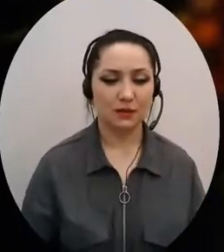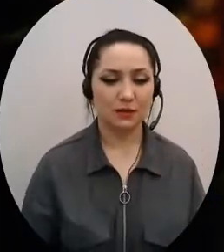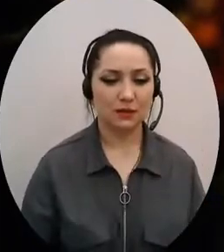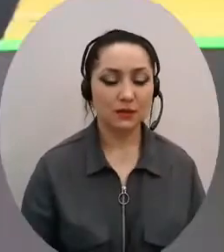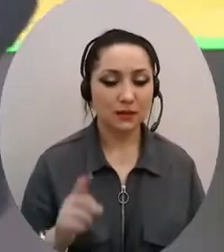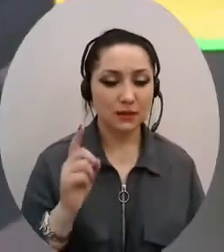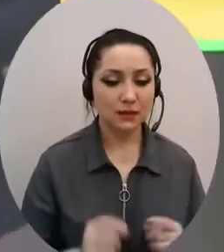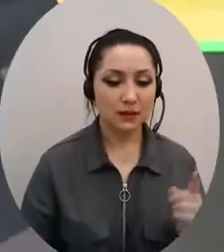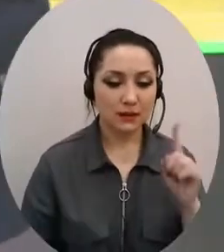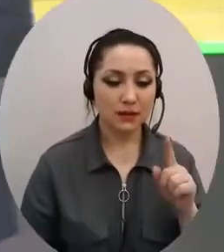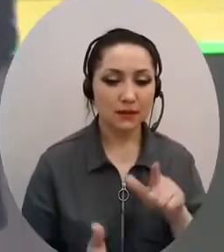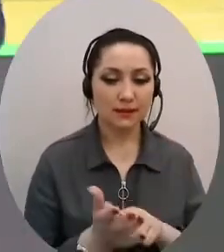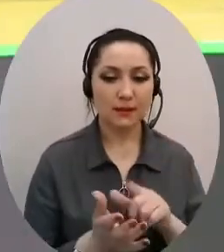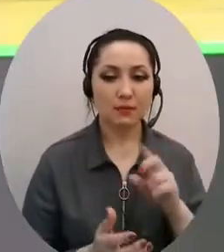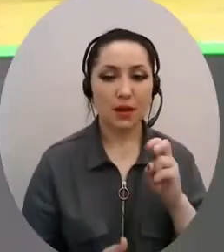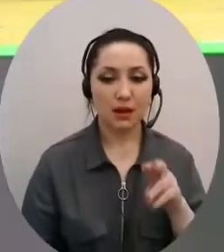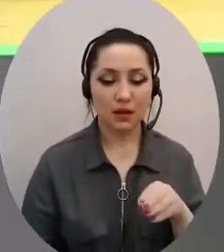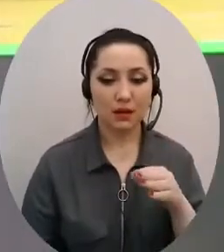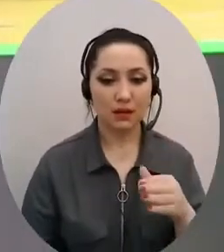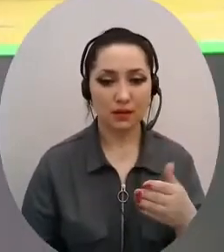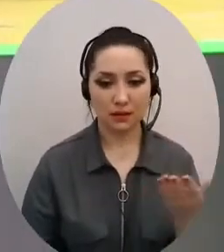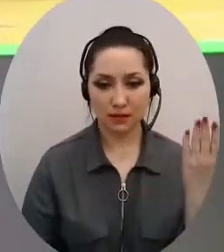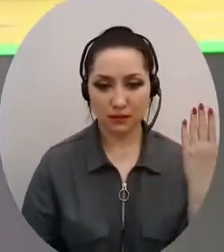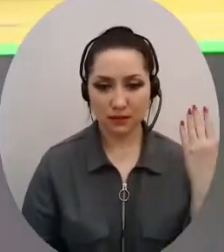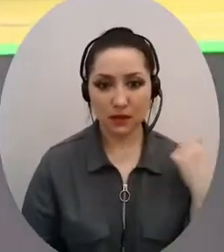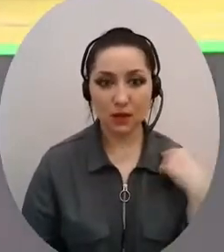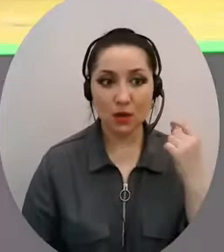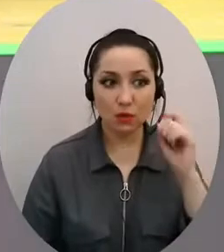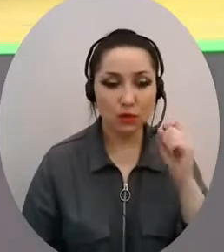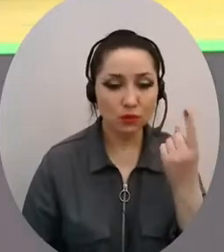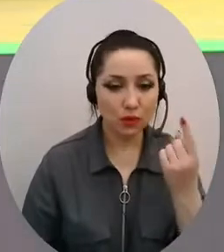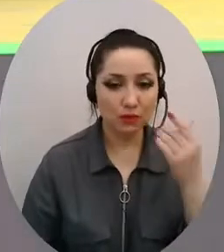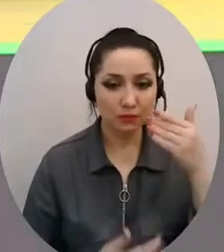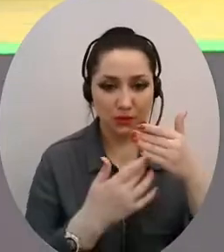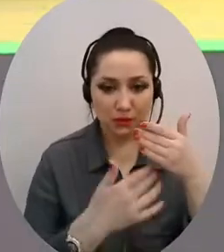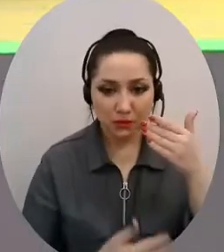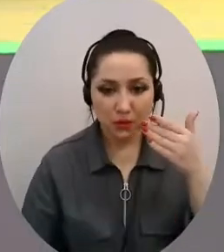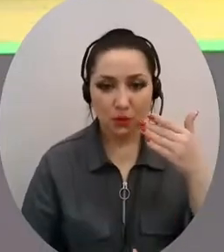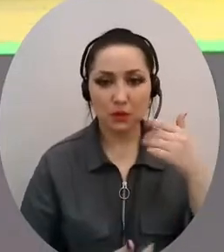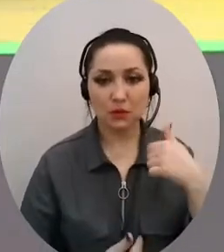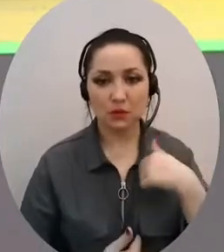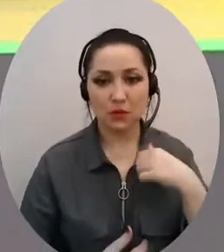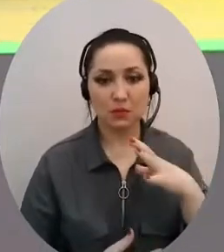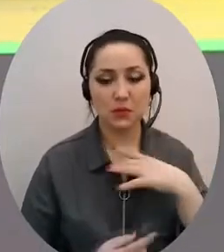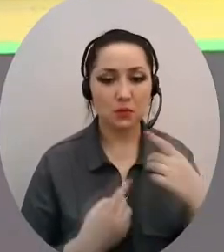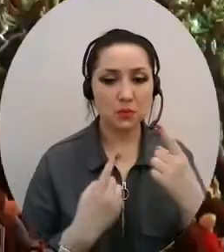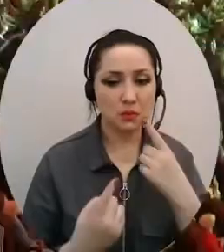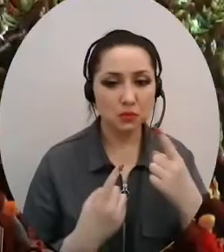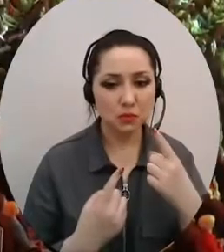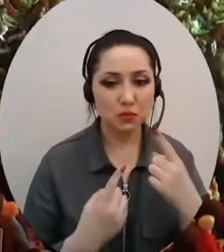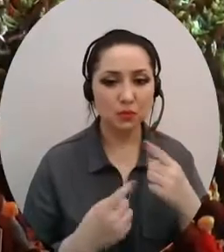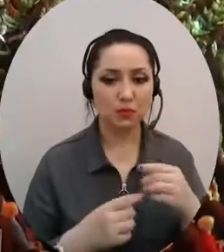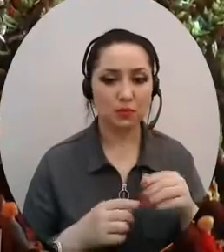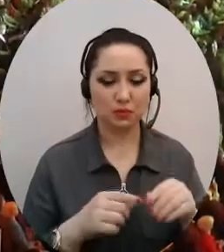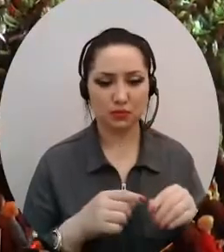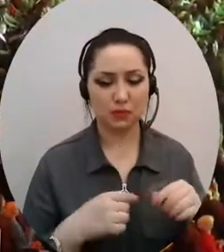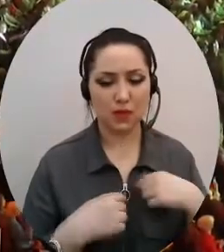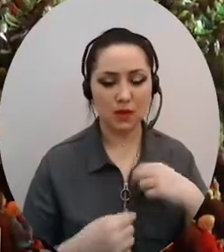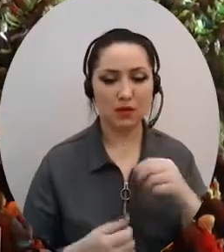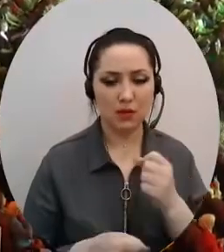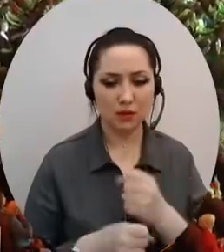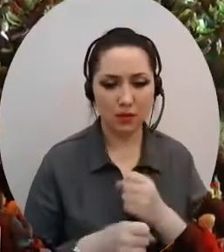Знаете, 7 лет назад, когда я только узнал про сетевой, я был консультантом натяжных потолков. Я работал